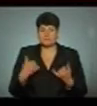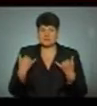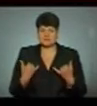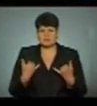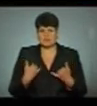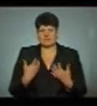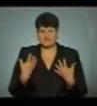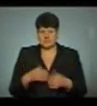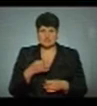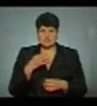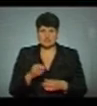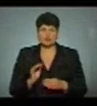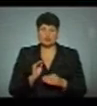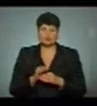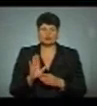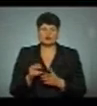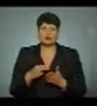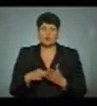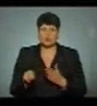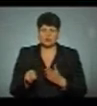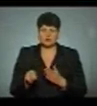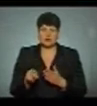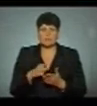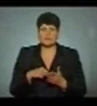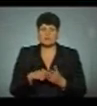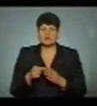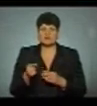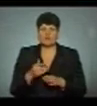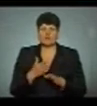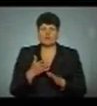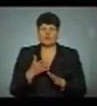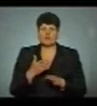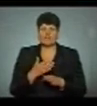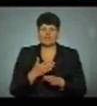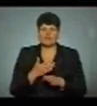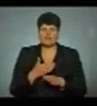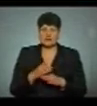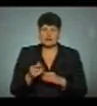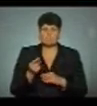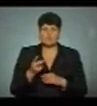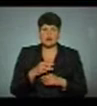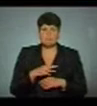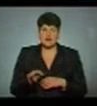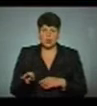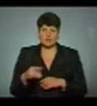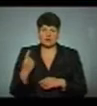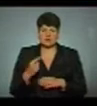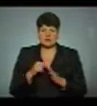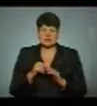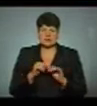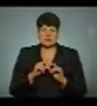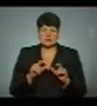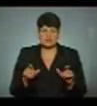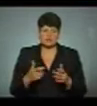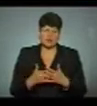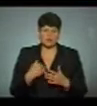сказав, ще додатково буде закуплено і на місто Тернополь виділено майже 1,5 мільйона і 1,5 мільйона на обласні заклади. Я думаю, що